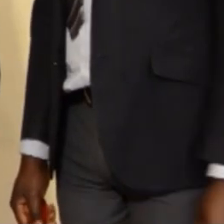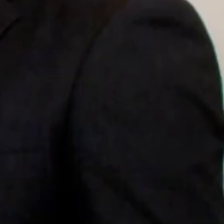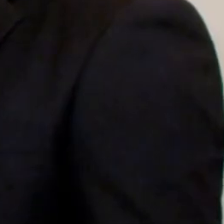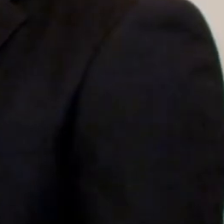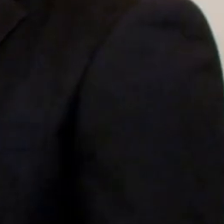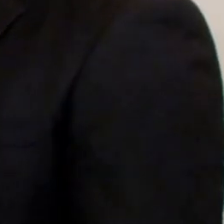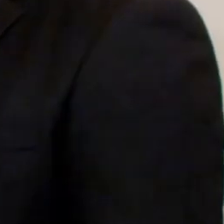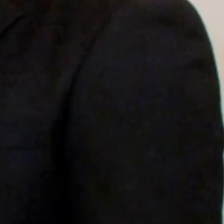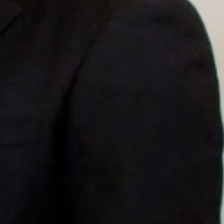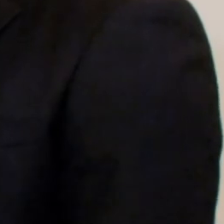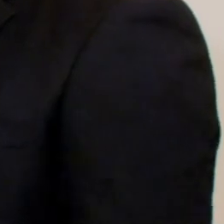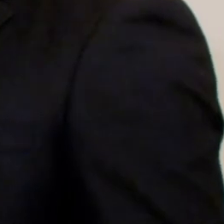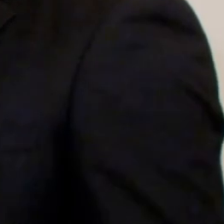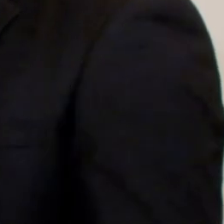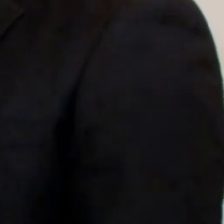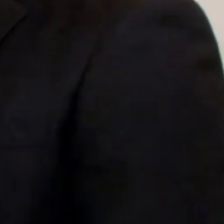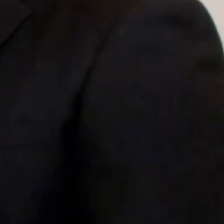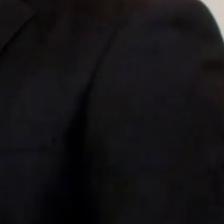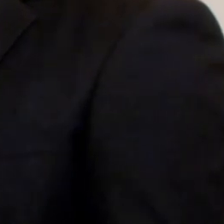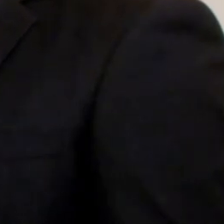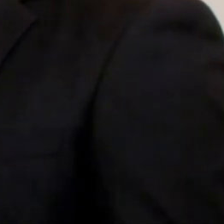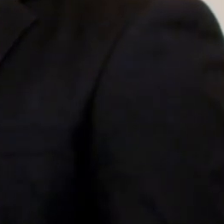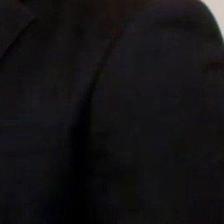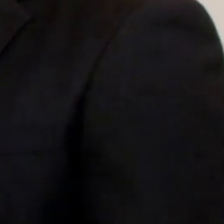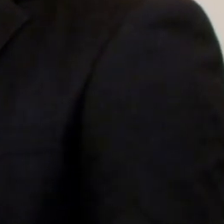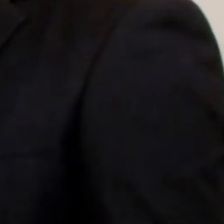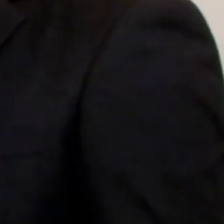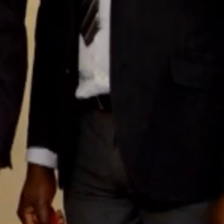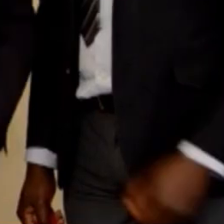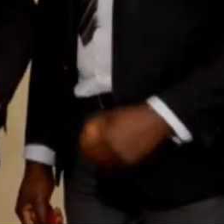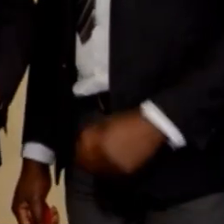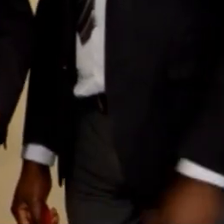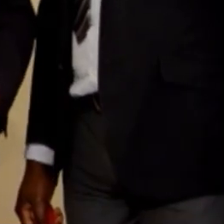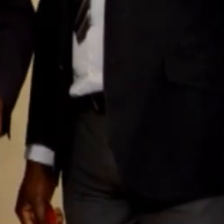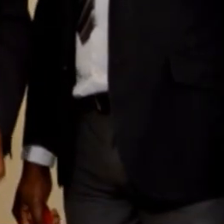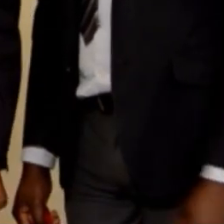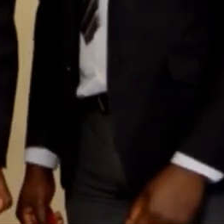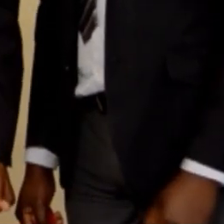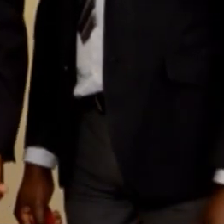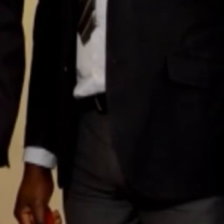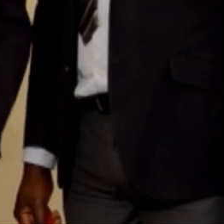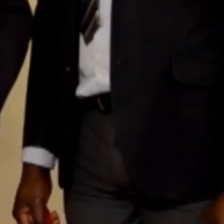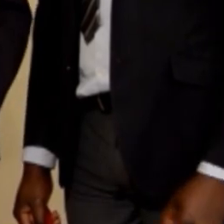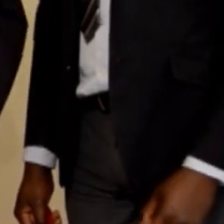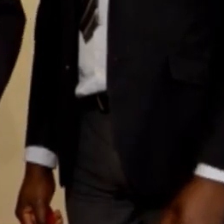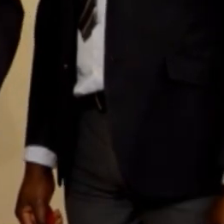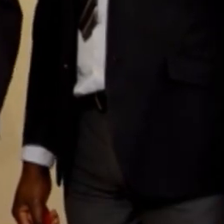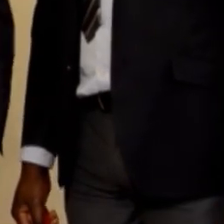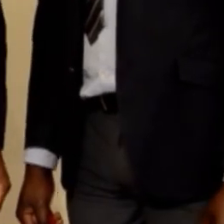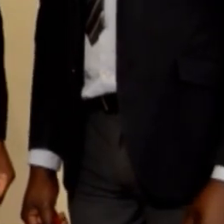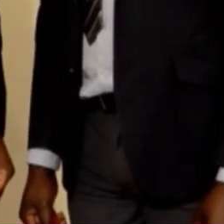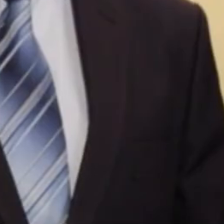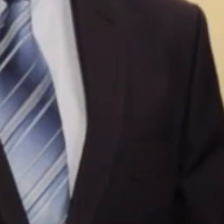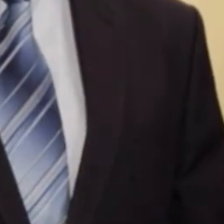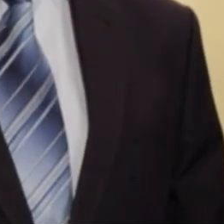ngamire mukati mezviedzo mananda